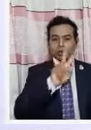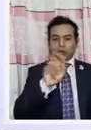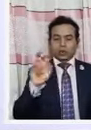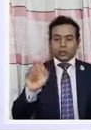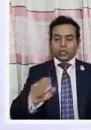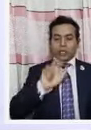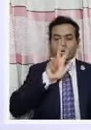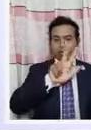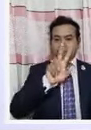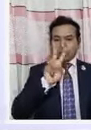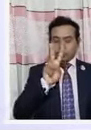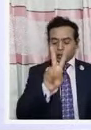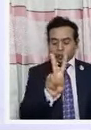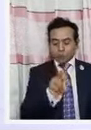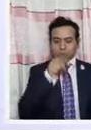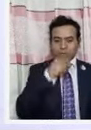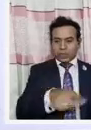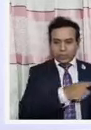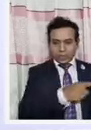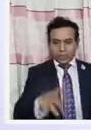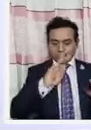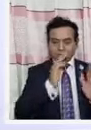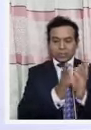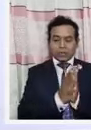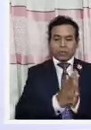ফোন কল গ্রহণ করা হয়েছে 24 ঘন্টায়